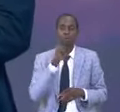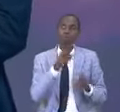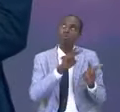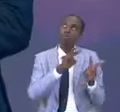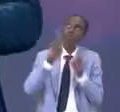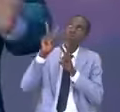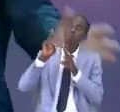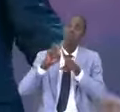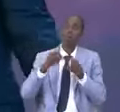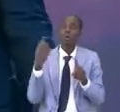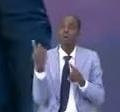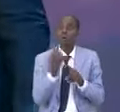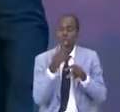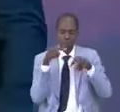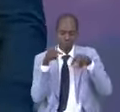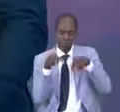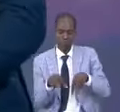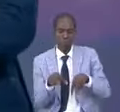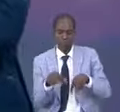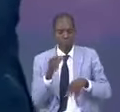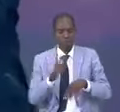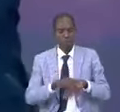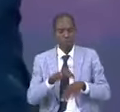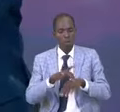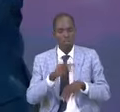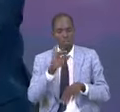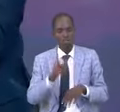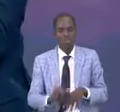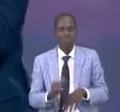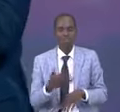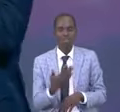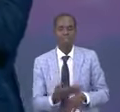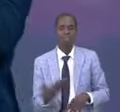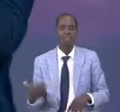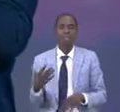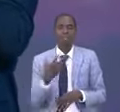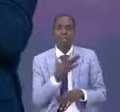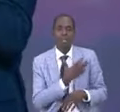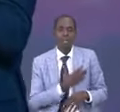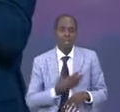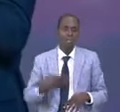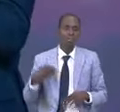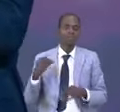il a regardé en arrière et là il est parti en testalonique